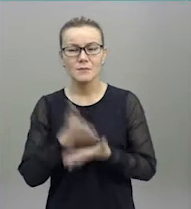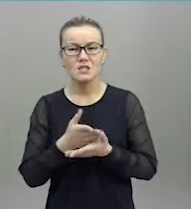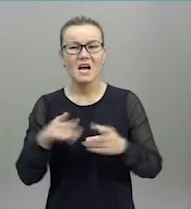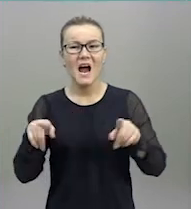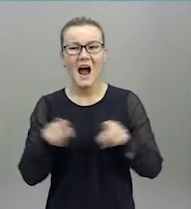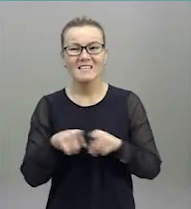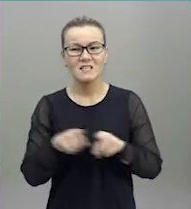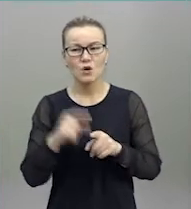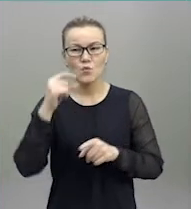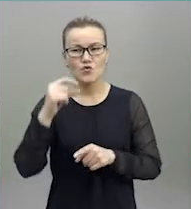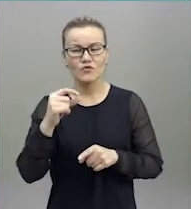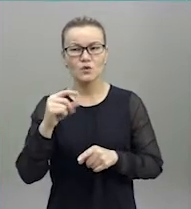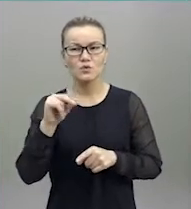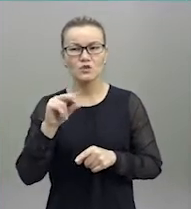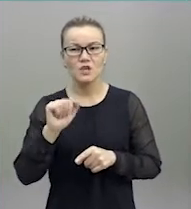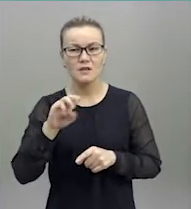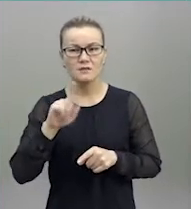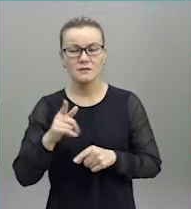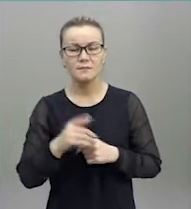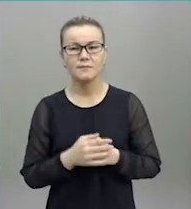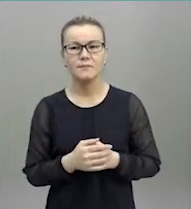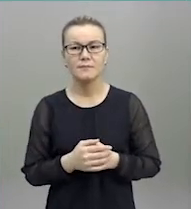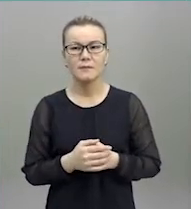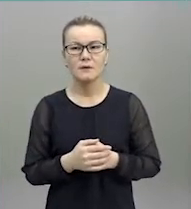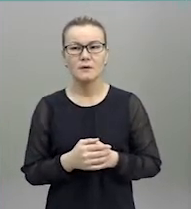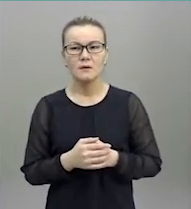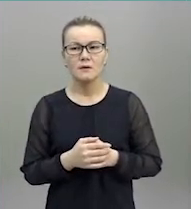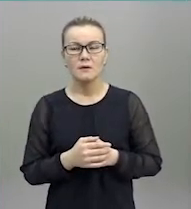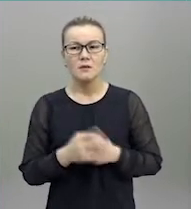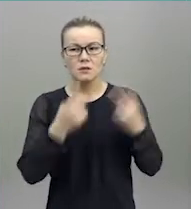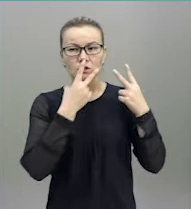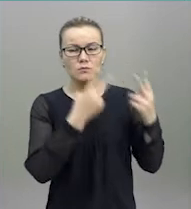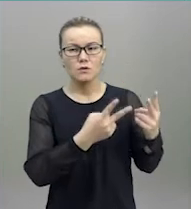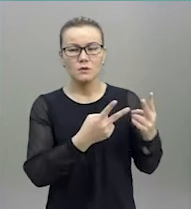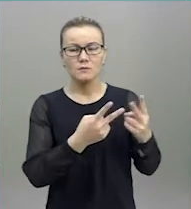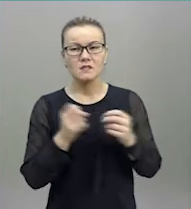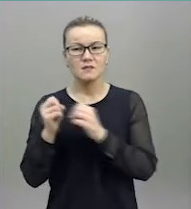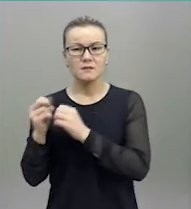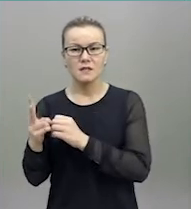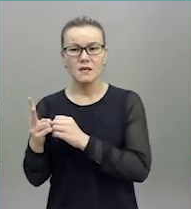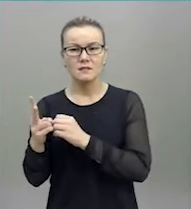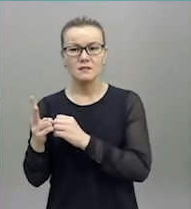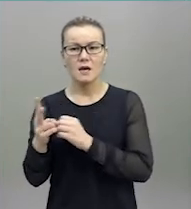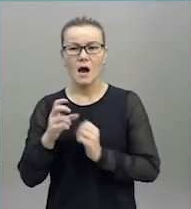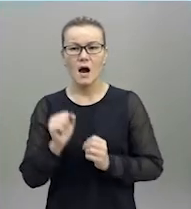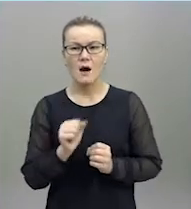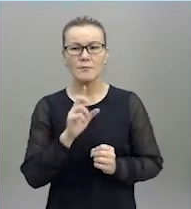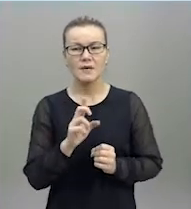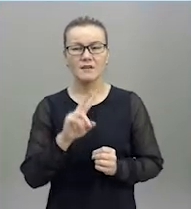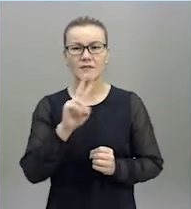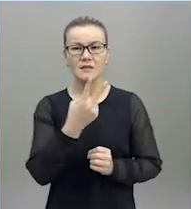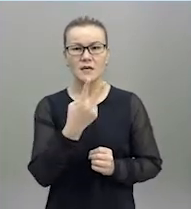одинаковую буквенную часть из них разные только коэффициенты смотрим 12 а b квадрат